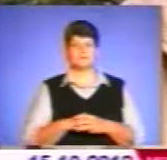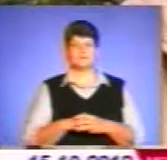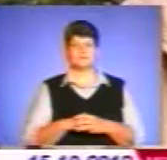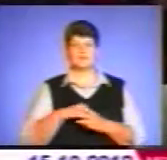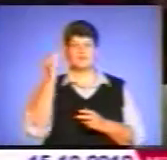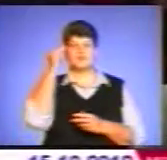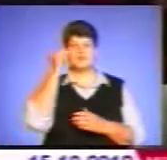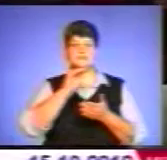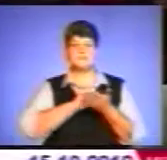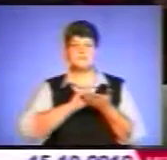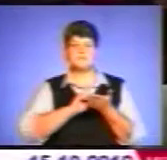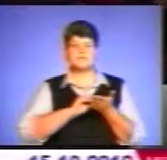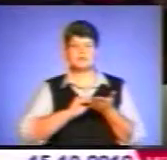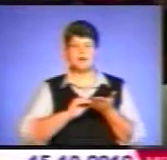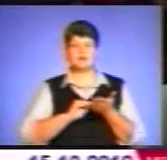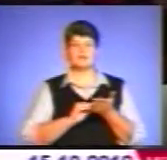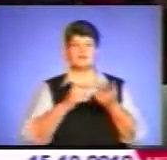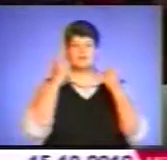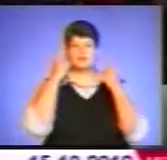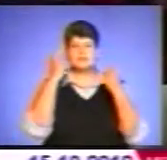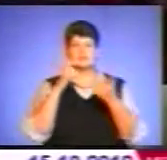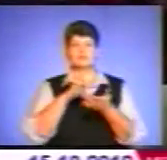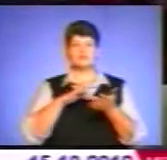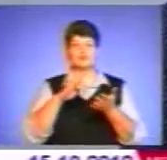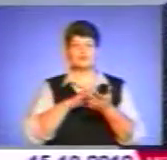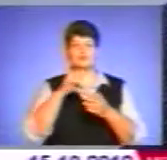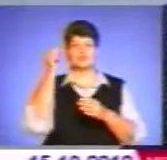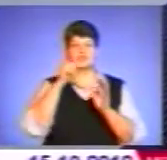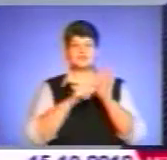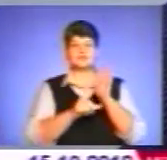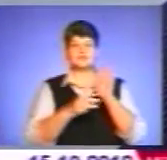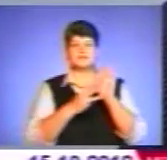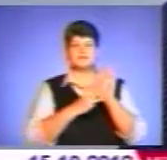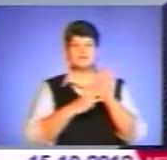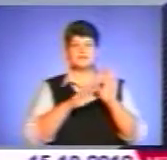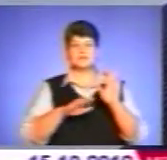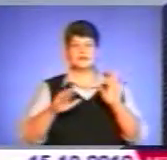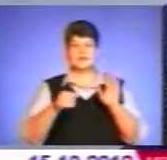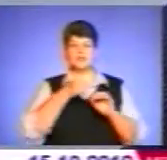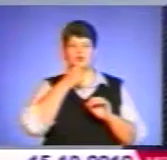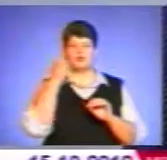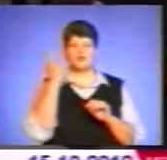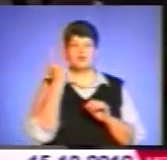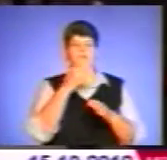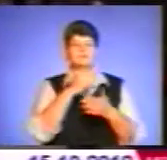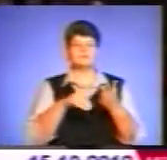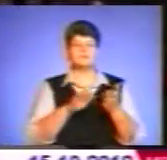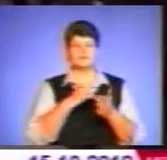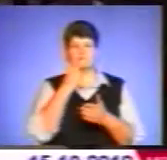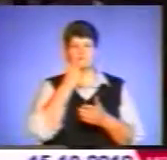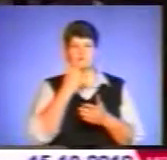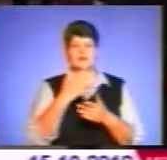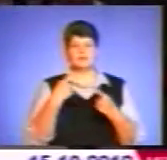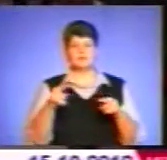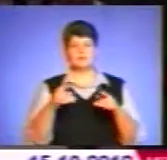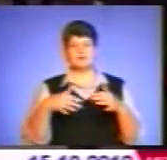Навчитися писати. У навчально-інформаційному центрі «Біла тростина» навчається 68 дітей та дорослих. Одні з них зовсім не бачать, інші мають слабкий